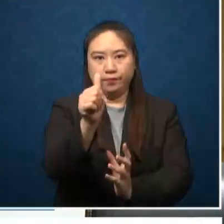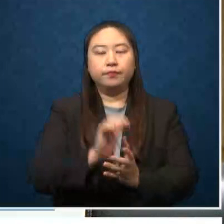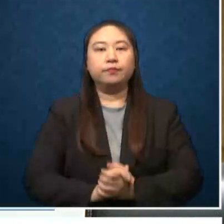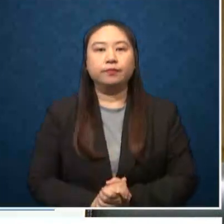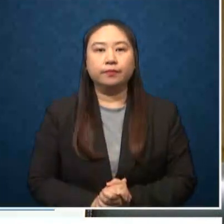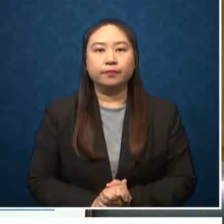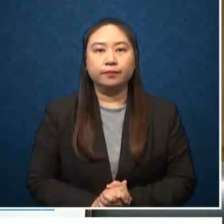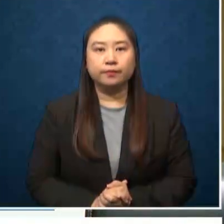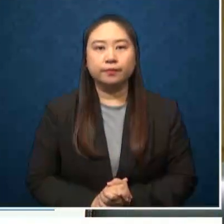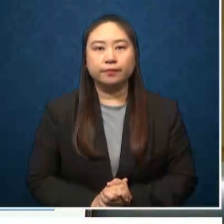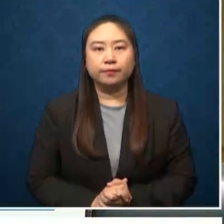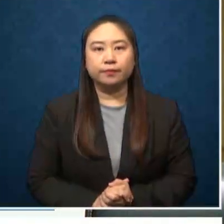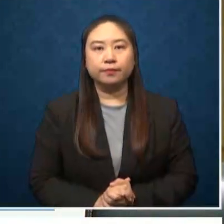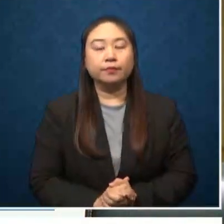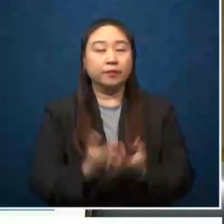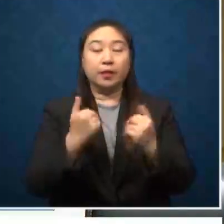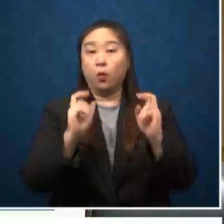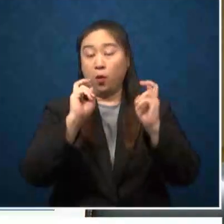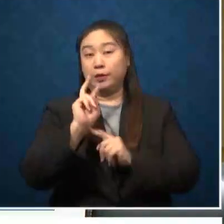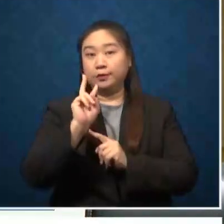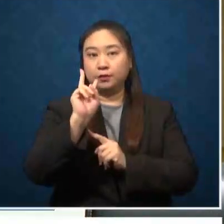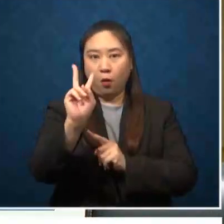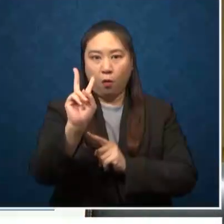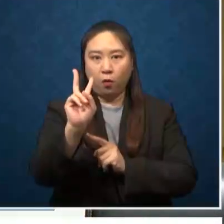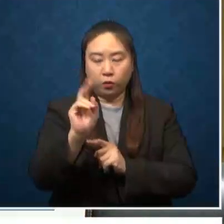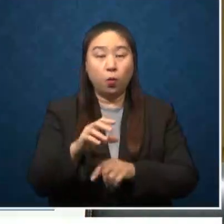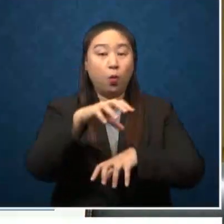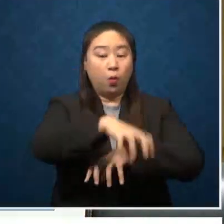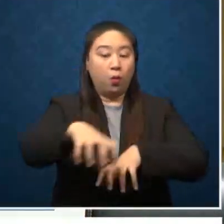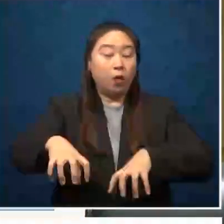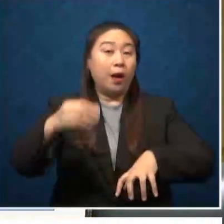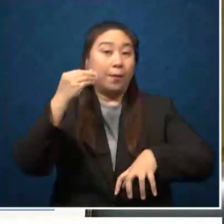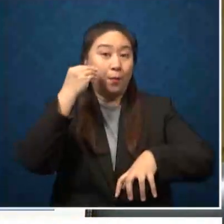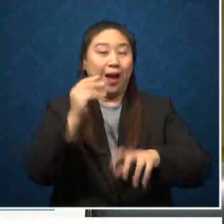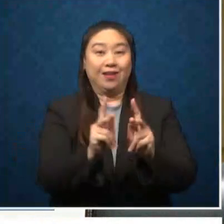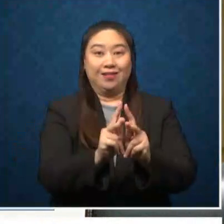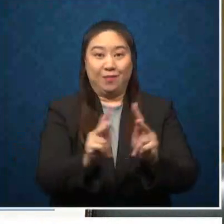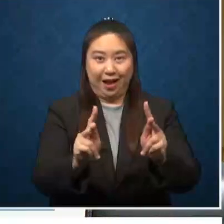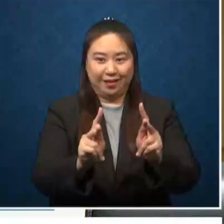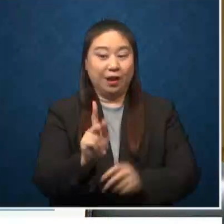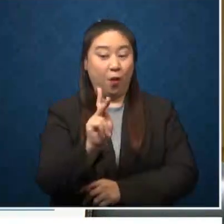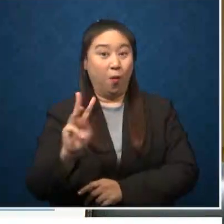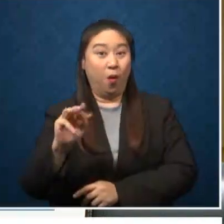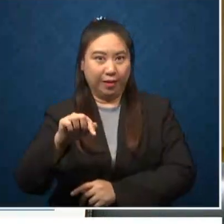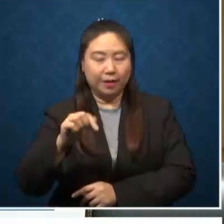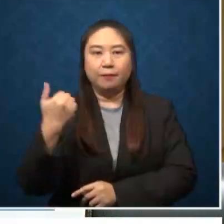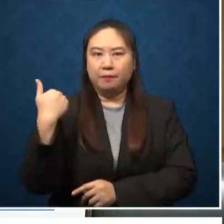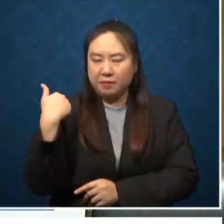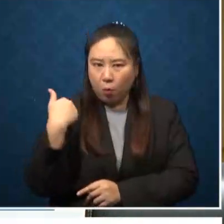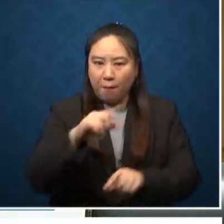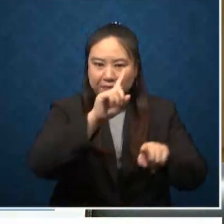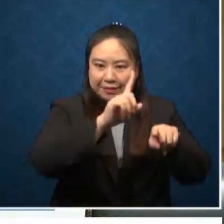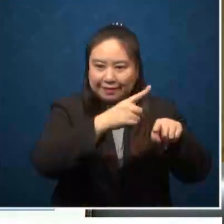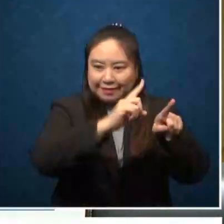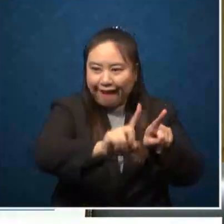ขึ้นในประเด็นที่ 2ตัวกรรมการหมู่บ้านเองมีความหลากหลายมีความเชี่ยว